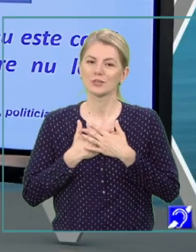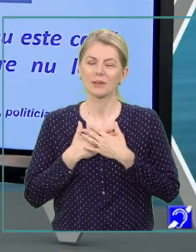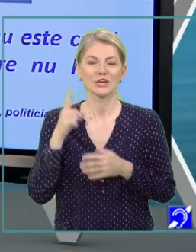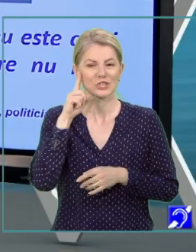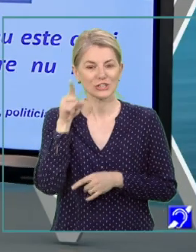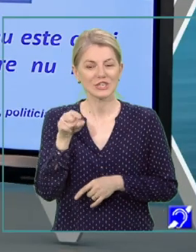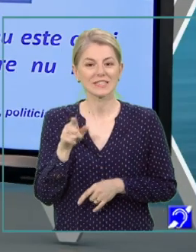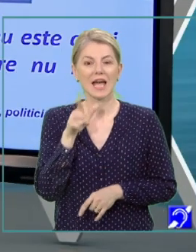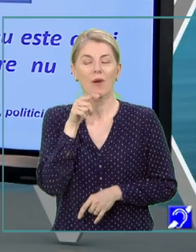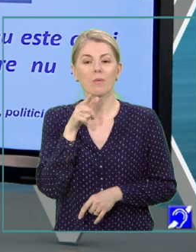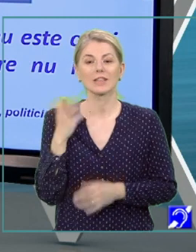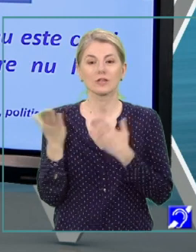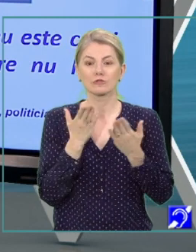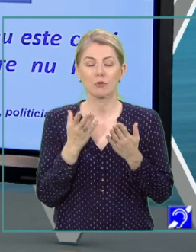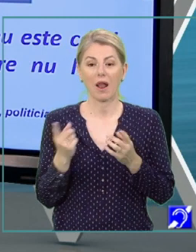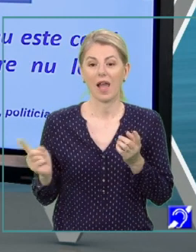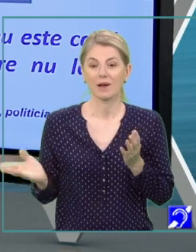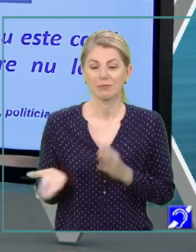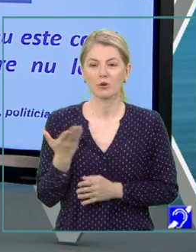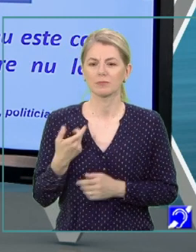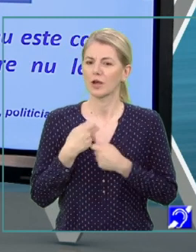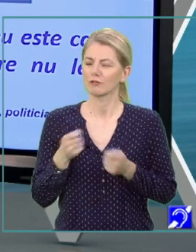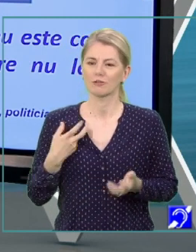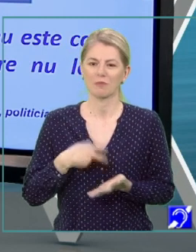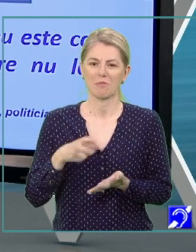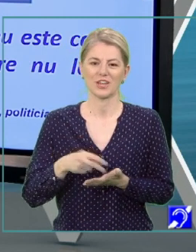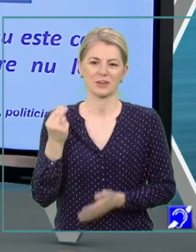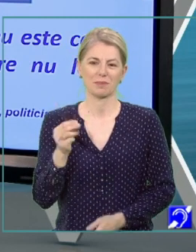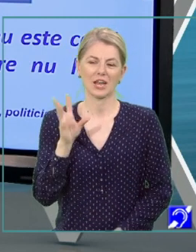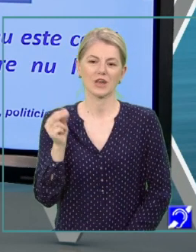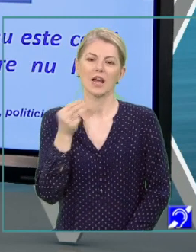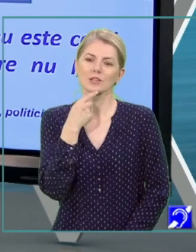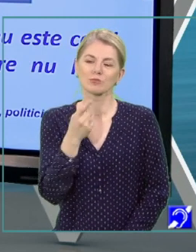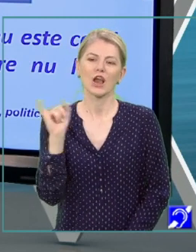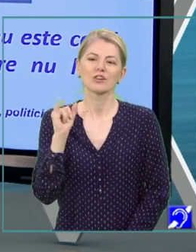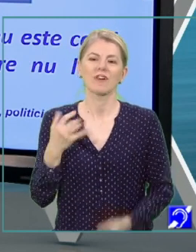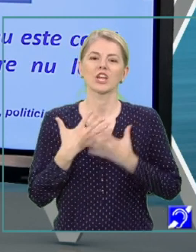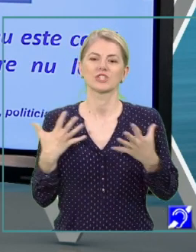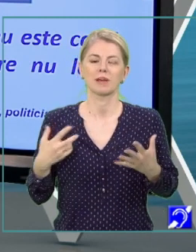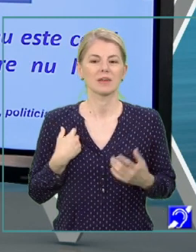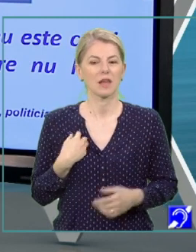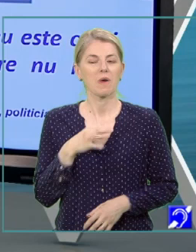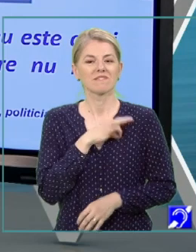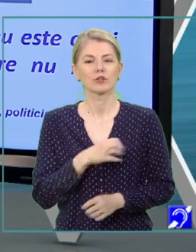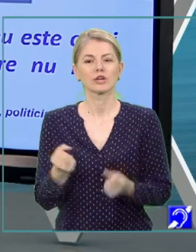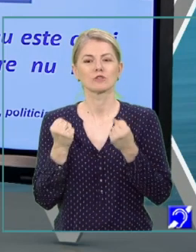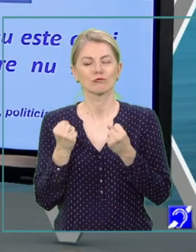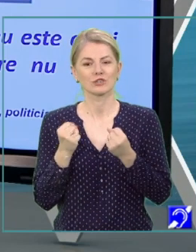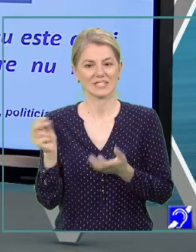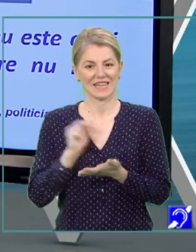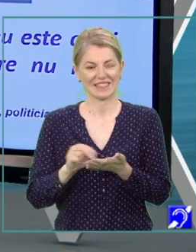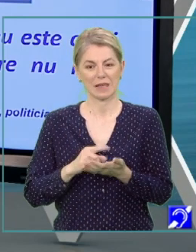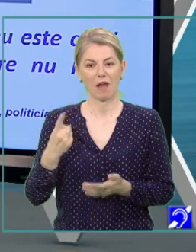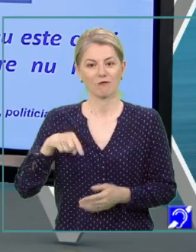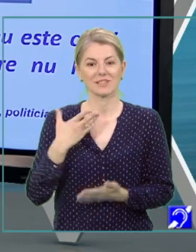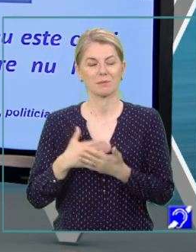știți că acolo unde școala prosperă, totul prosperă. Asta spunea Martin Luther King. Eu vă doresc succes în tema